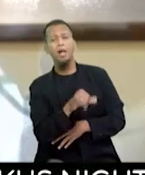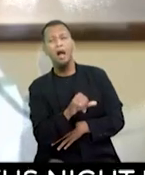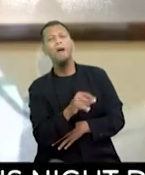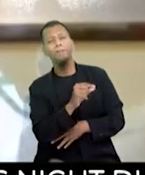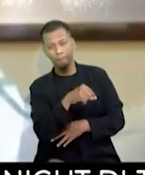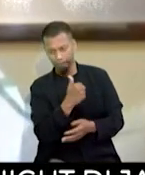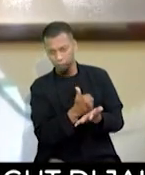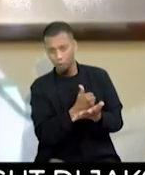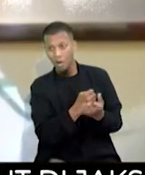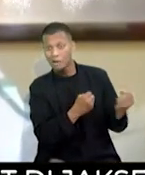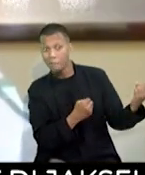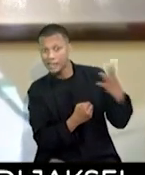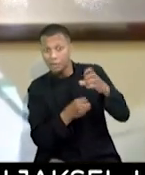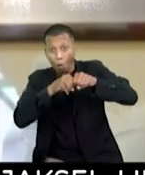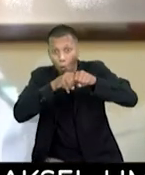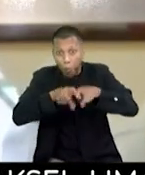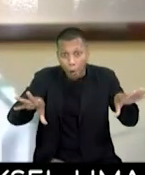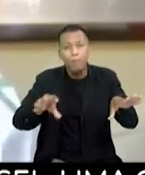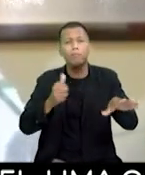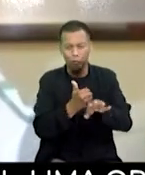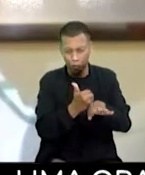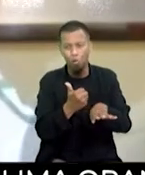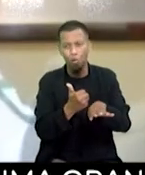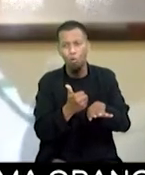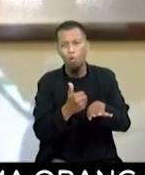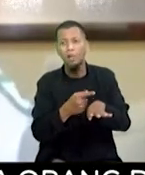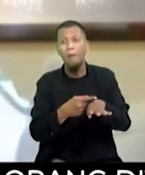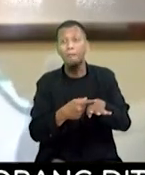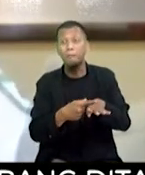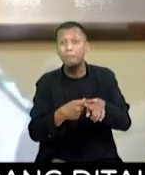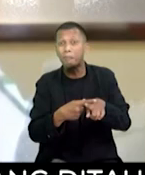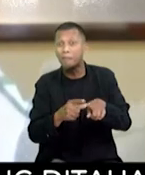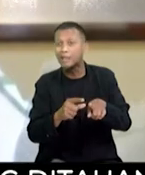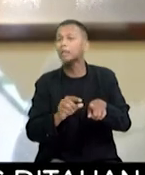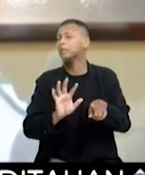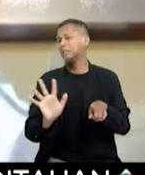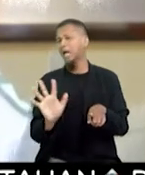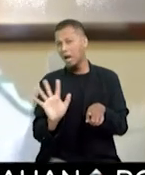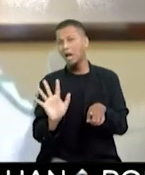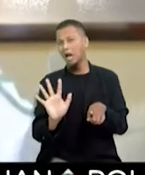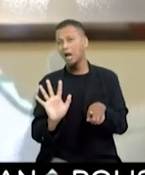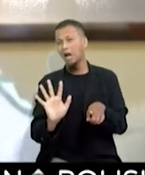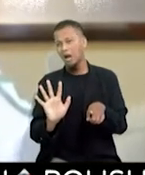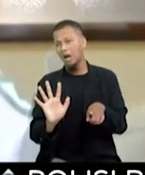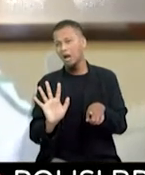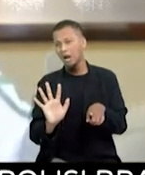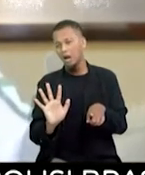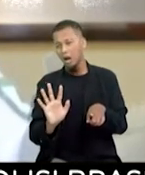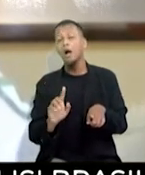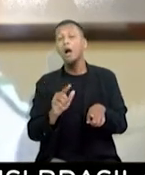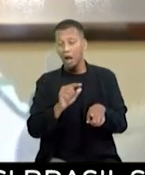ya. Sebetulnya itu tidak sepenuhnya benar ya untuk skema iuran. Benarnya kenapa? Benarnya karena memang untuk sektor